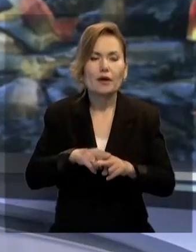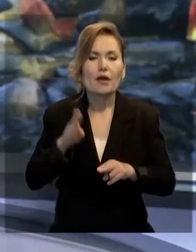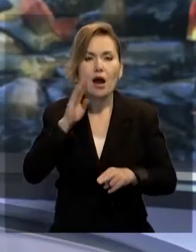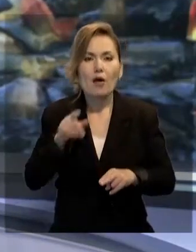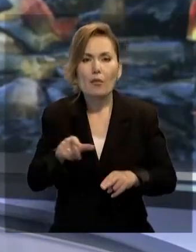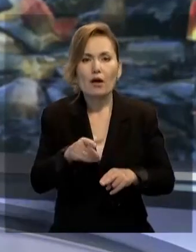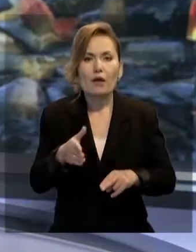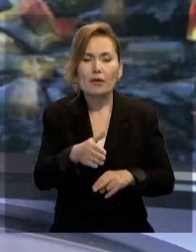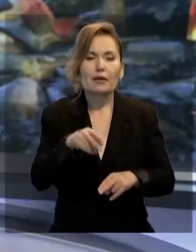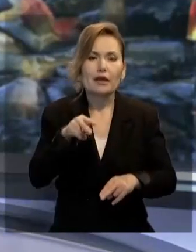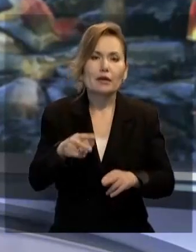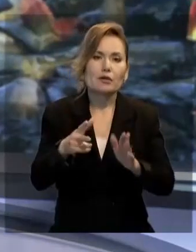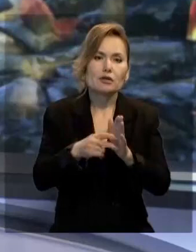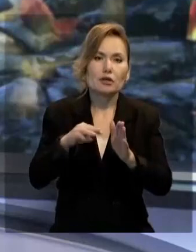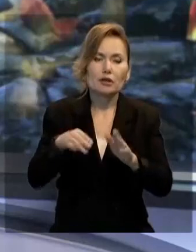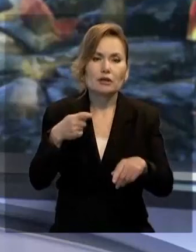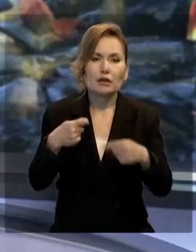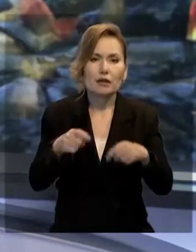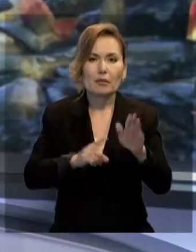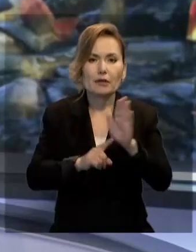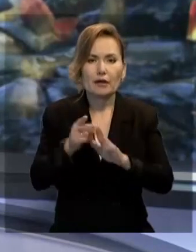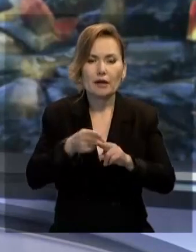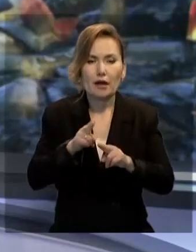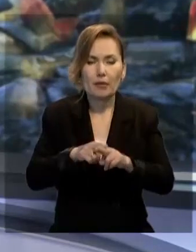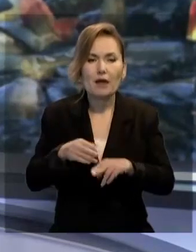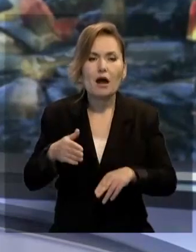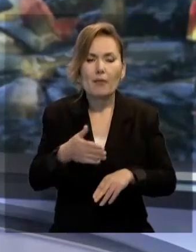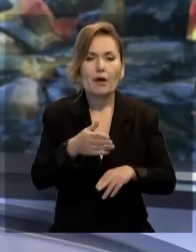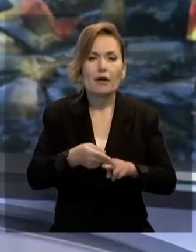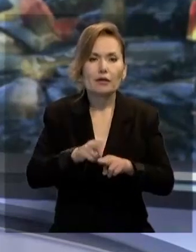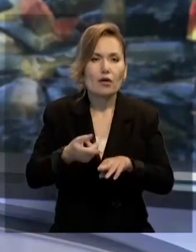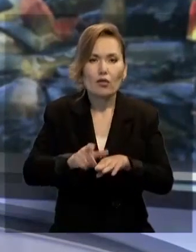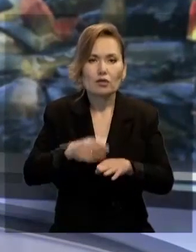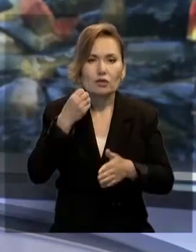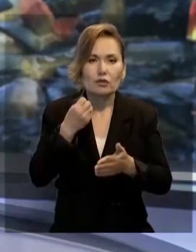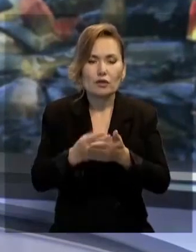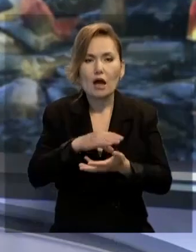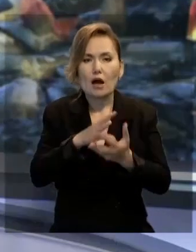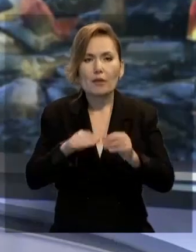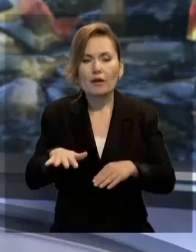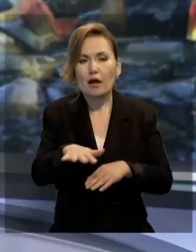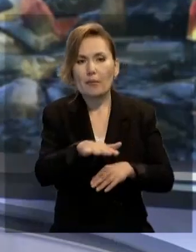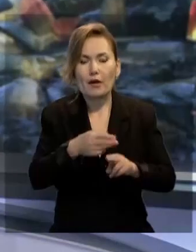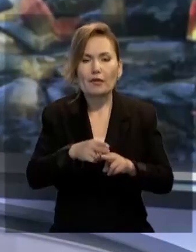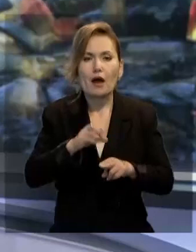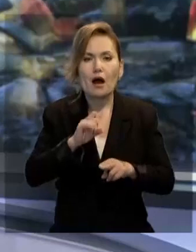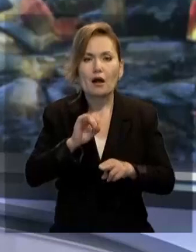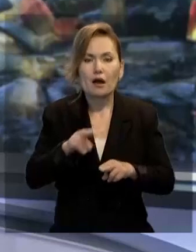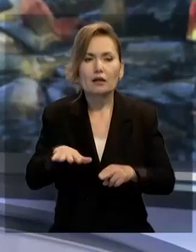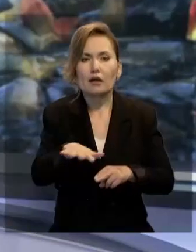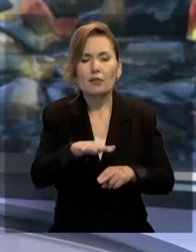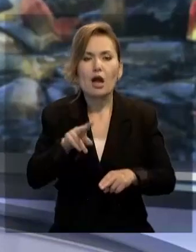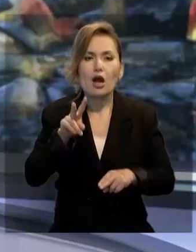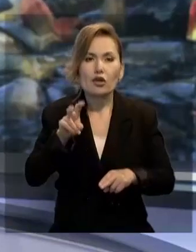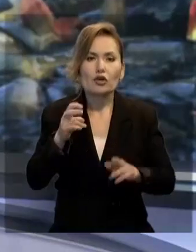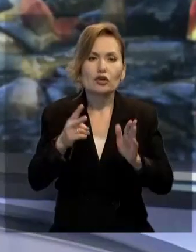jayını 2800 dengeden satılıp jatır. Sazan kunu da 2000'a jetip kaldı. Şalpı öngörde Sırdarya men Araldan bölek